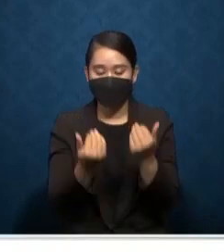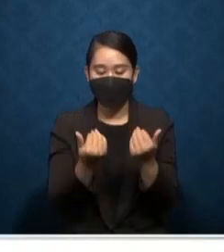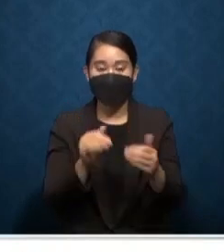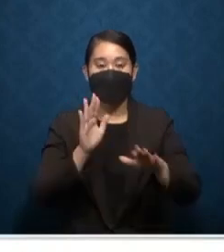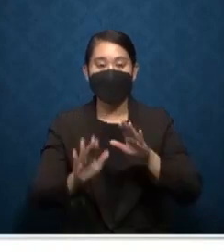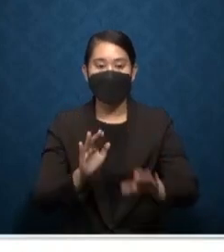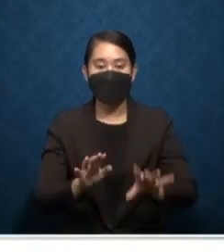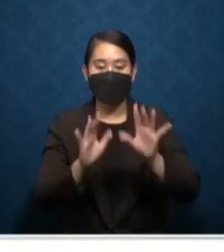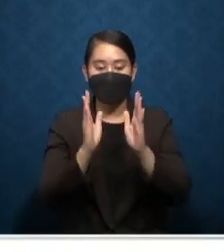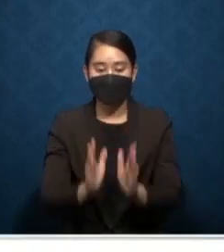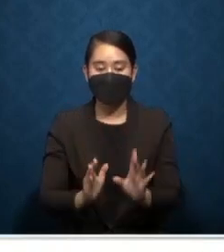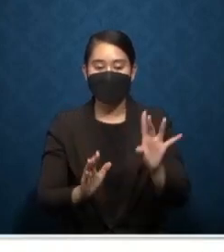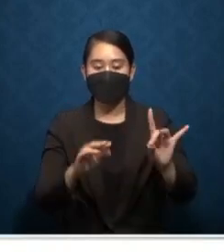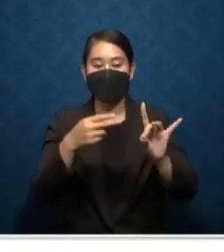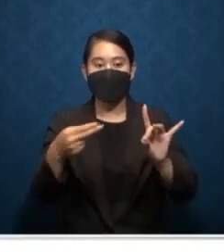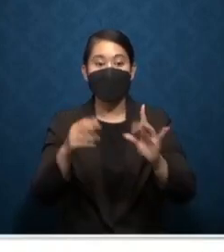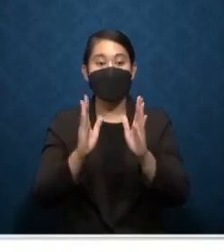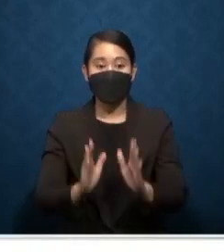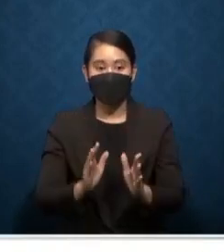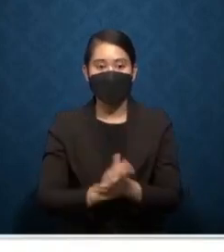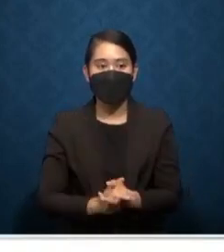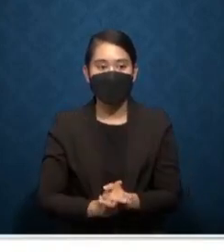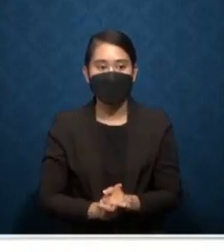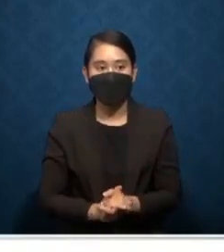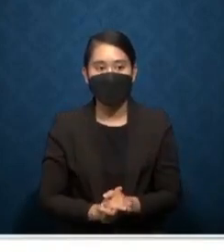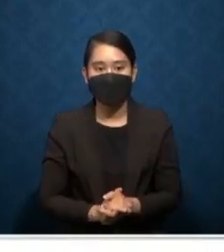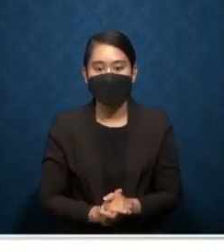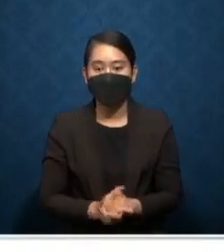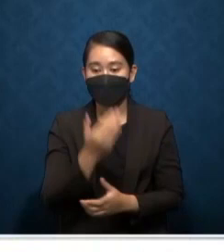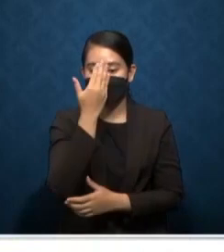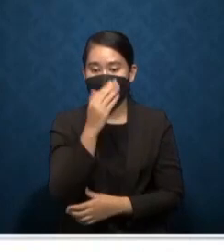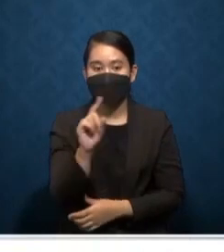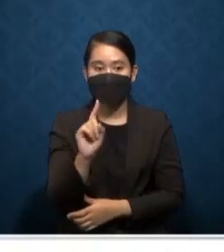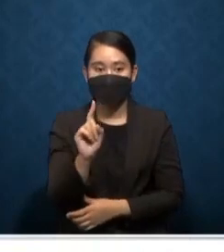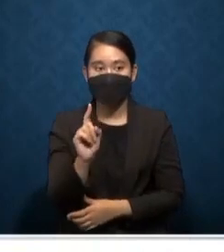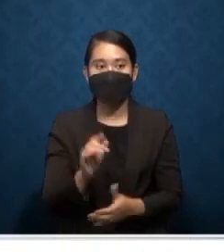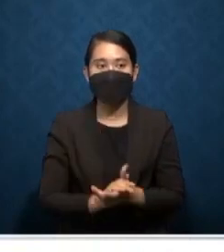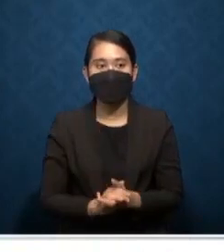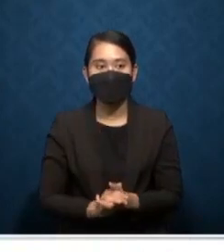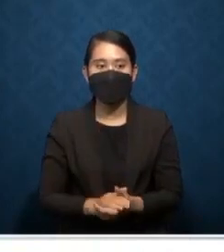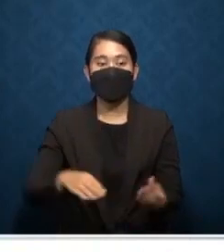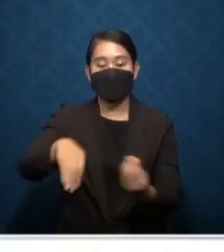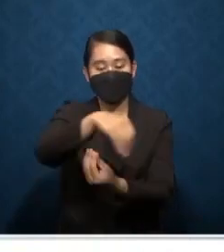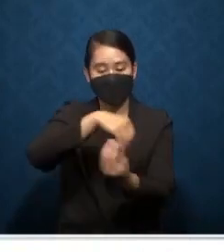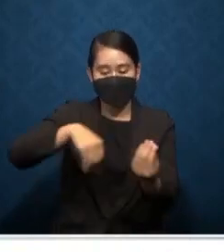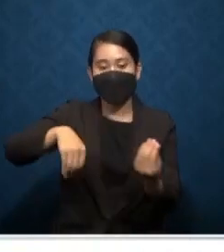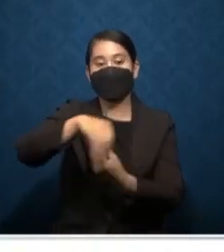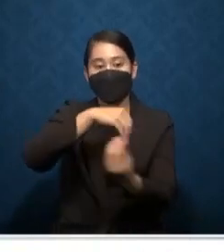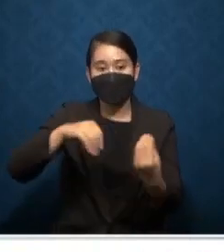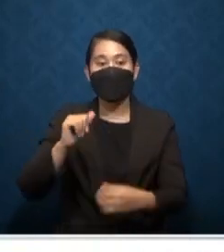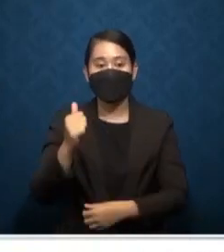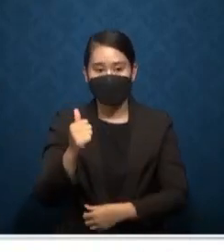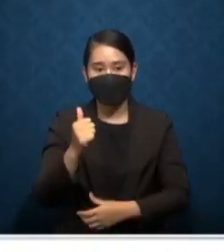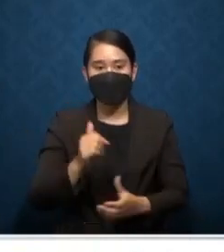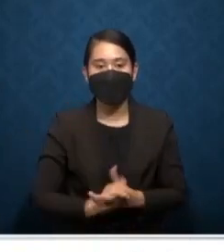8 หมื่นคนเรามี 3 หมื่นแตใช้ได้ 8 หมื่นเพระว่ามันเวียนกับมาใช้ได้อีกในระยะ